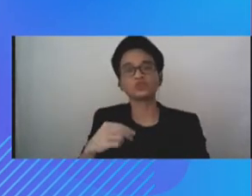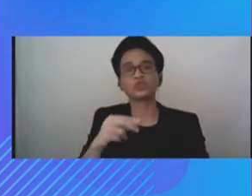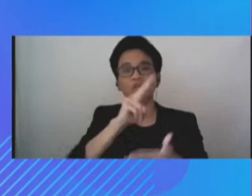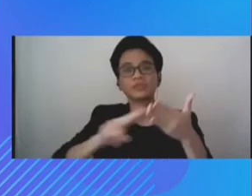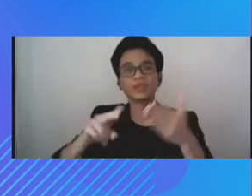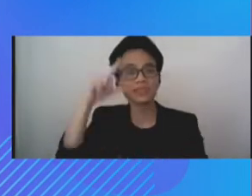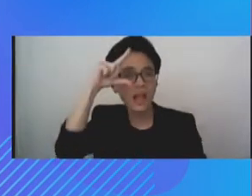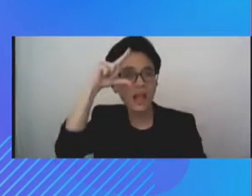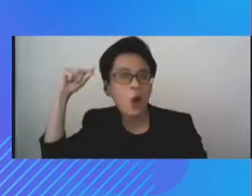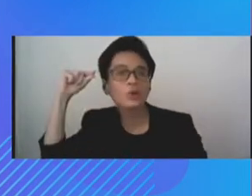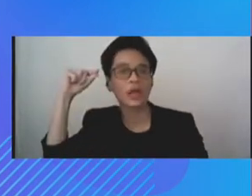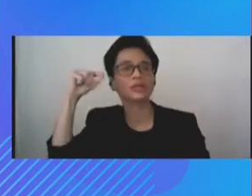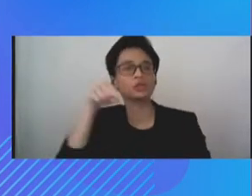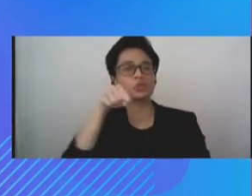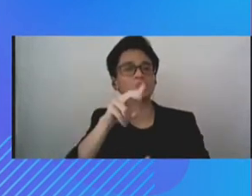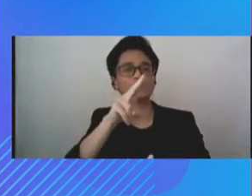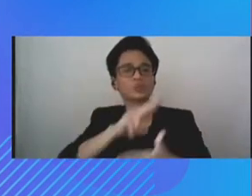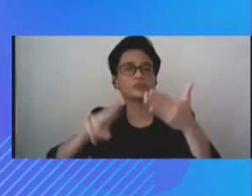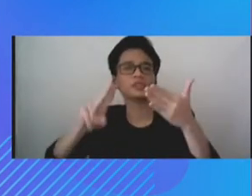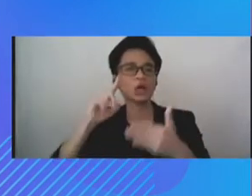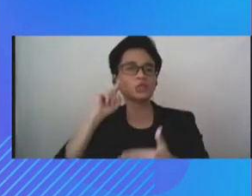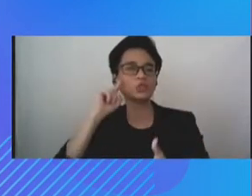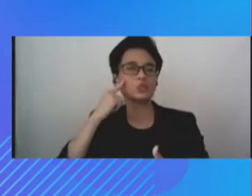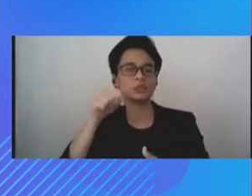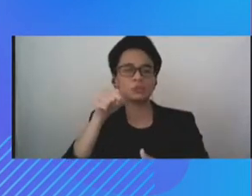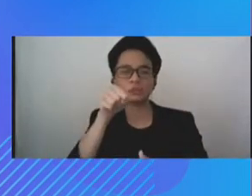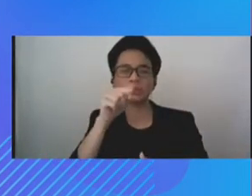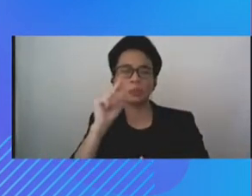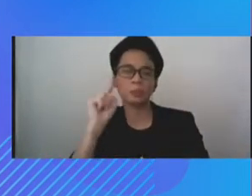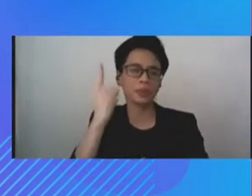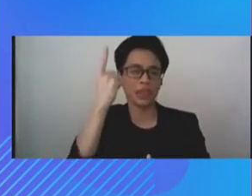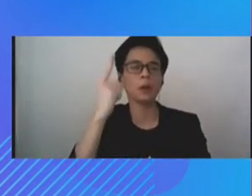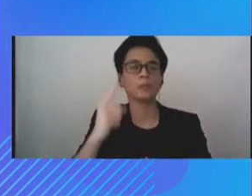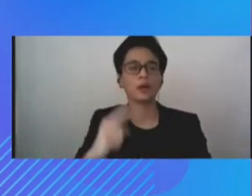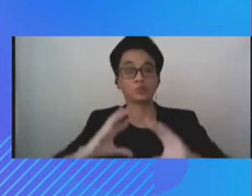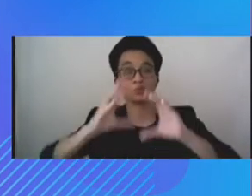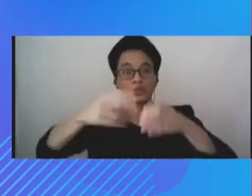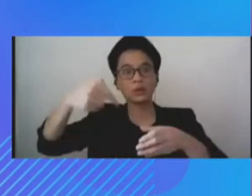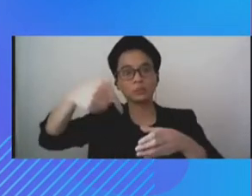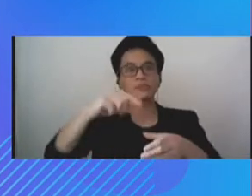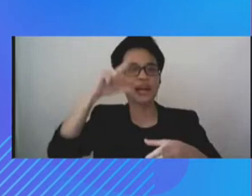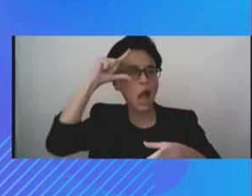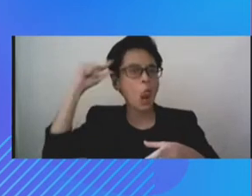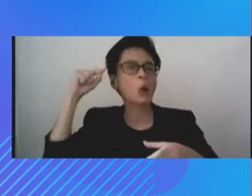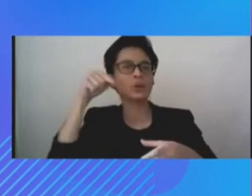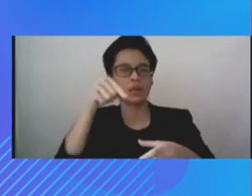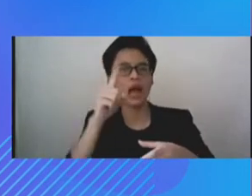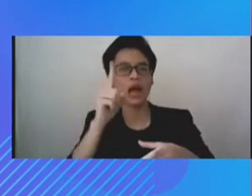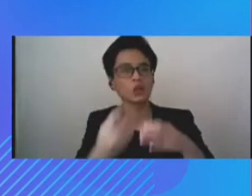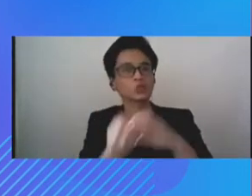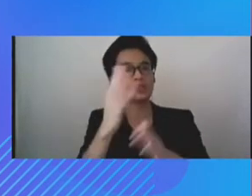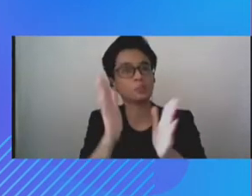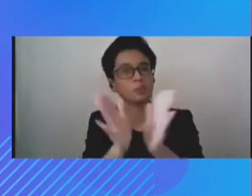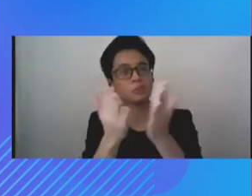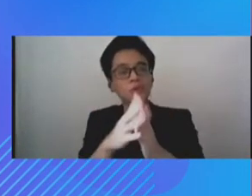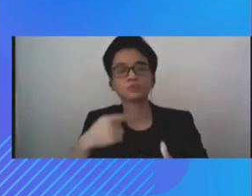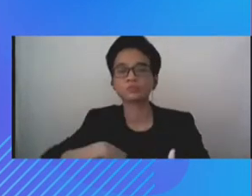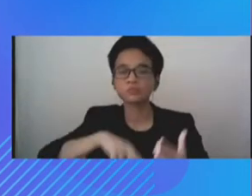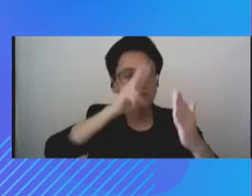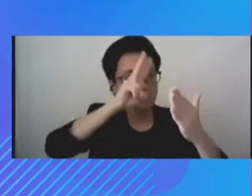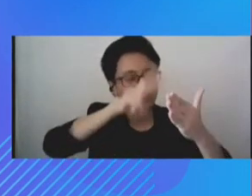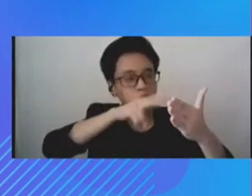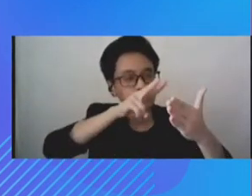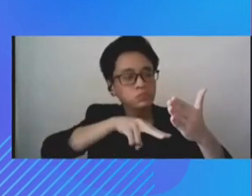di dunia gitu. Jadi saya dapat banyak bacaan dari sana, saya belajar dari sana gitu. Bahwa oh ternyata yang anak